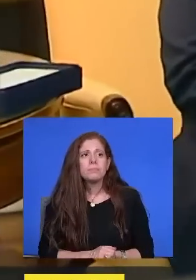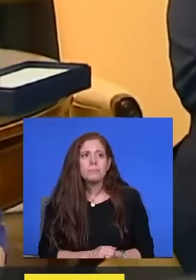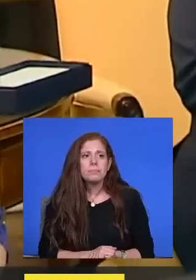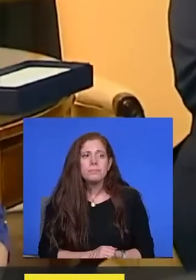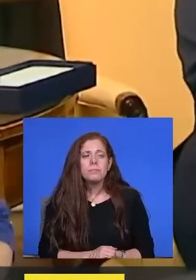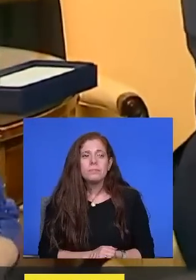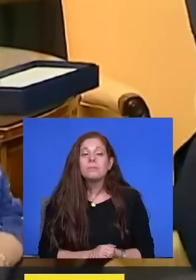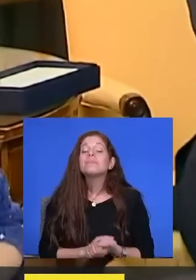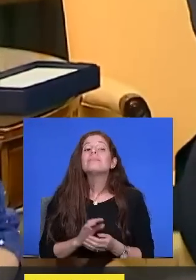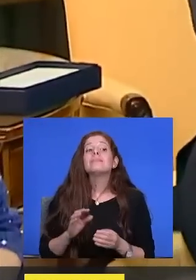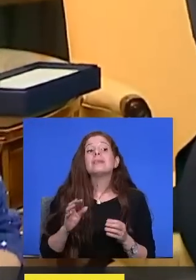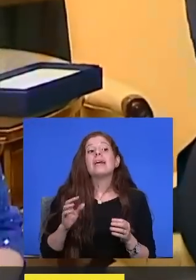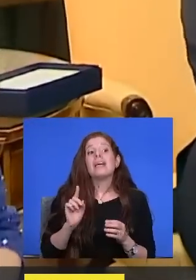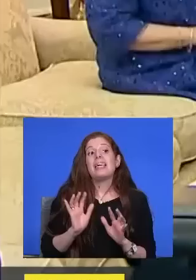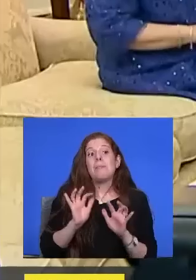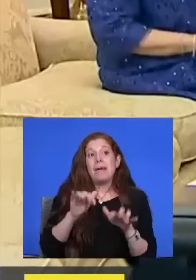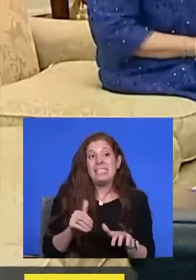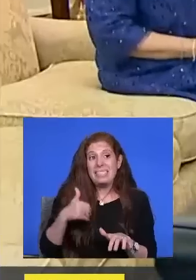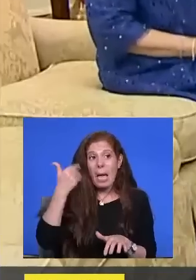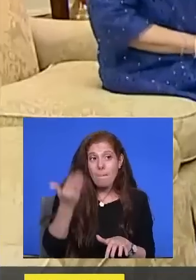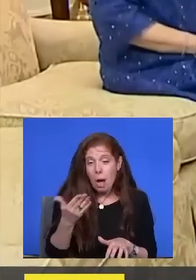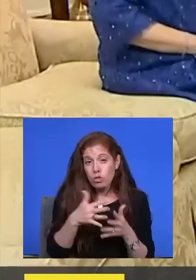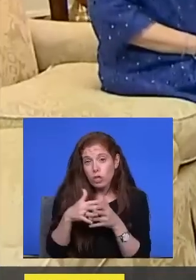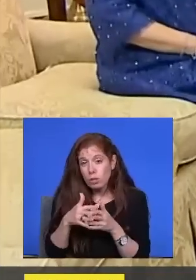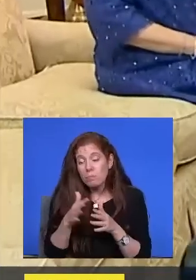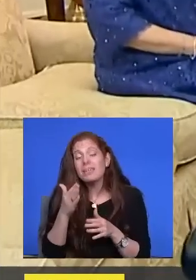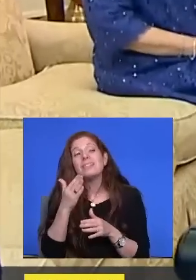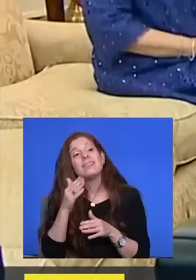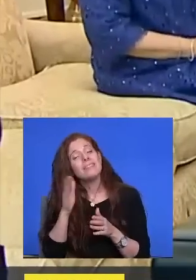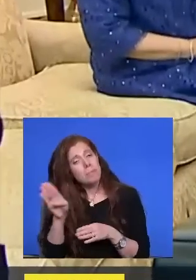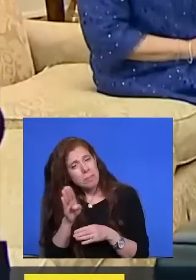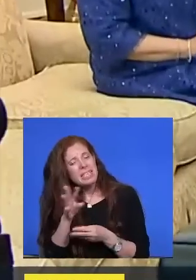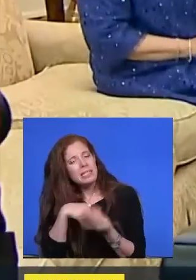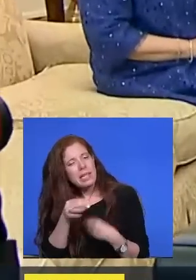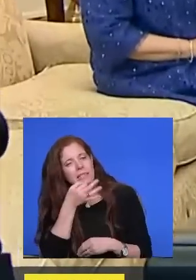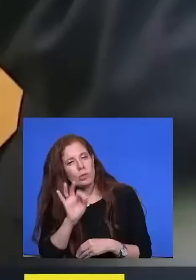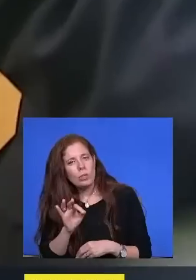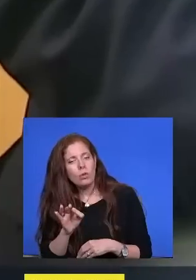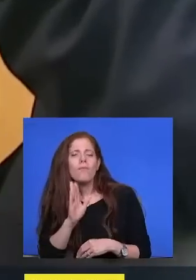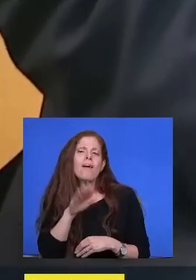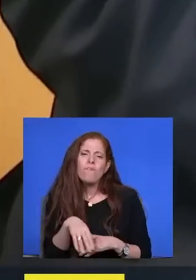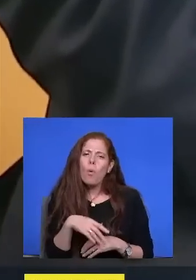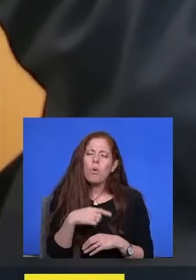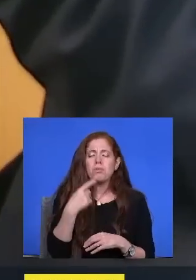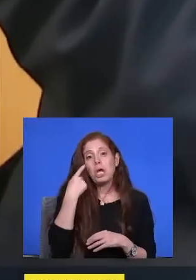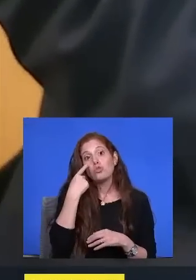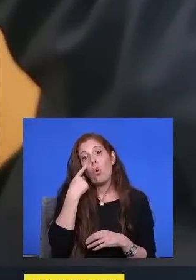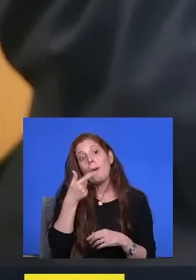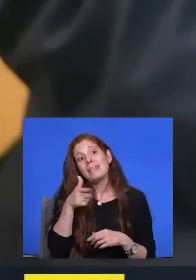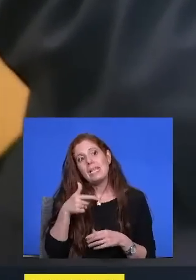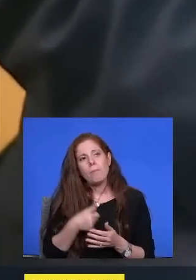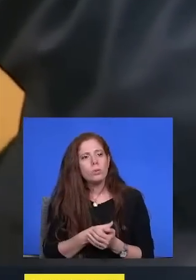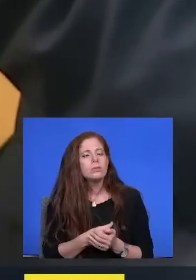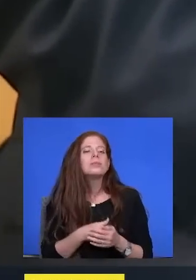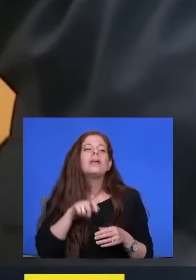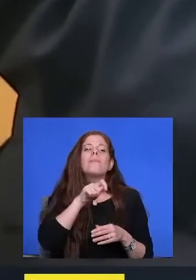עם הנשיא הבא של ארצות הברית, נתניהו הסתדר קצת יותר טוב, לפחות לעיני המצלמות. We call it a key to the White House,